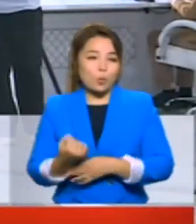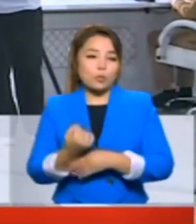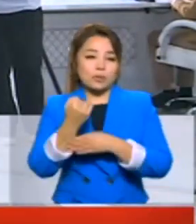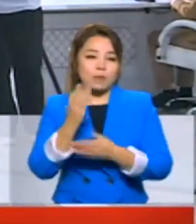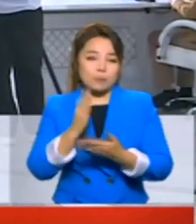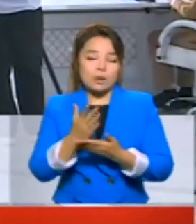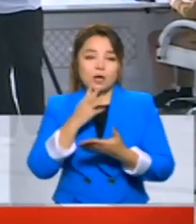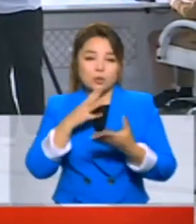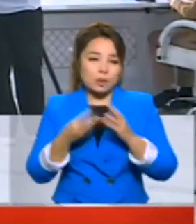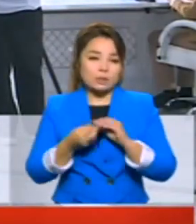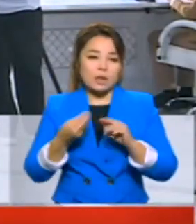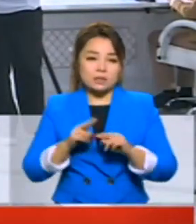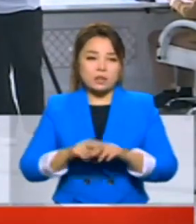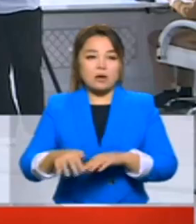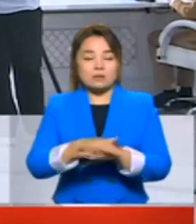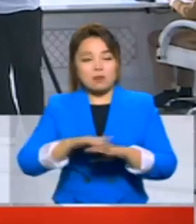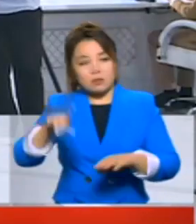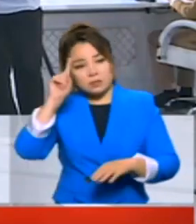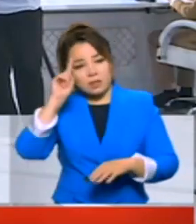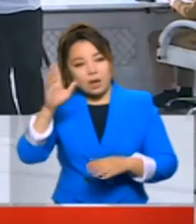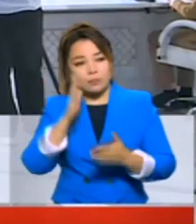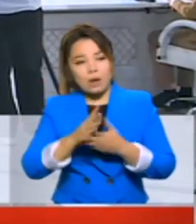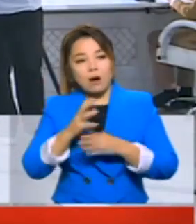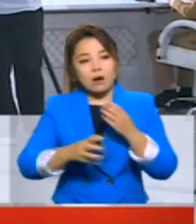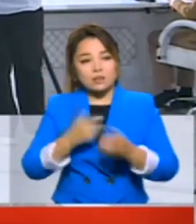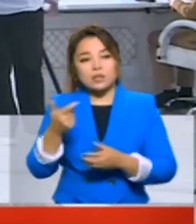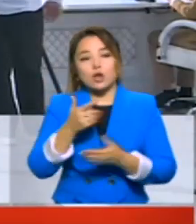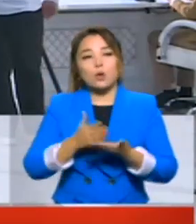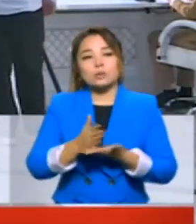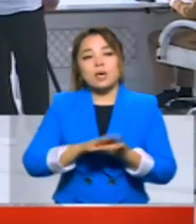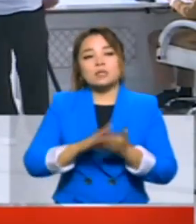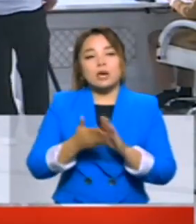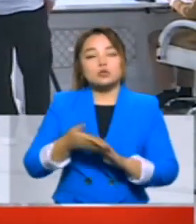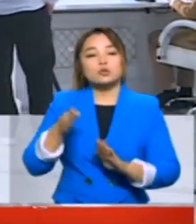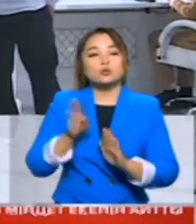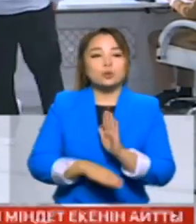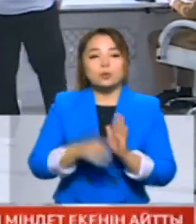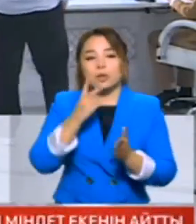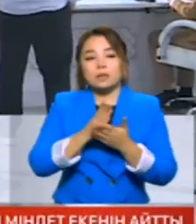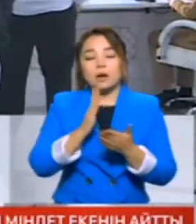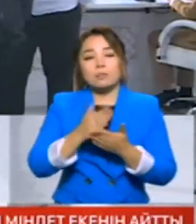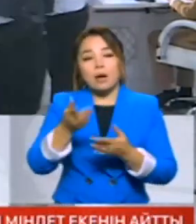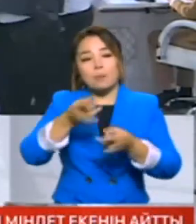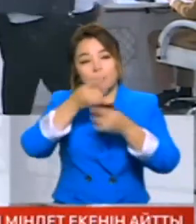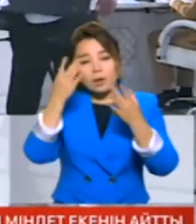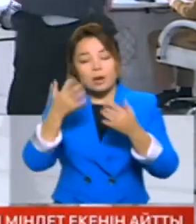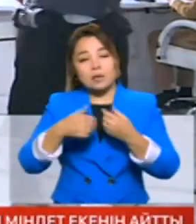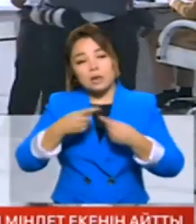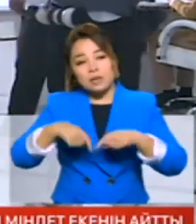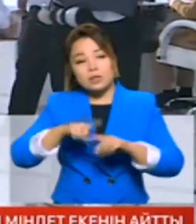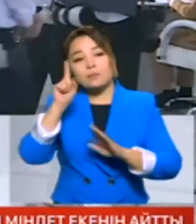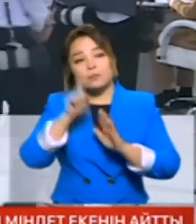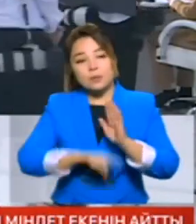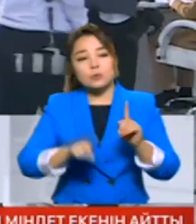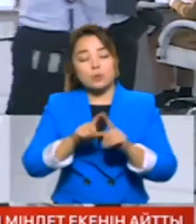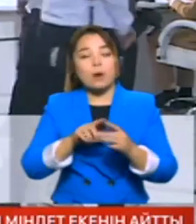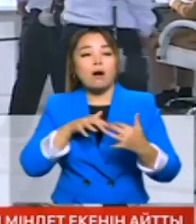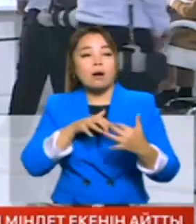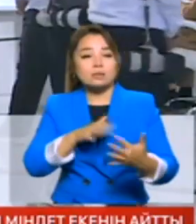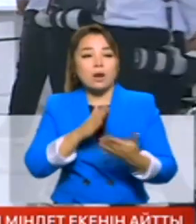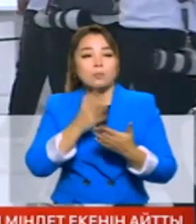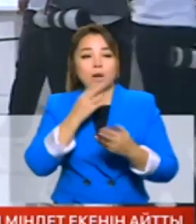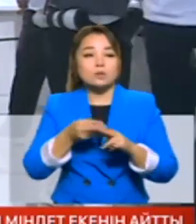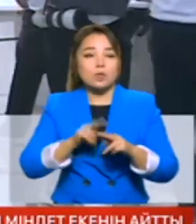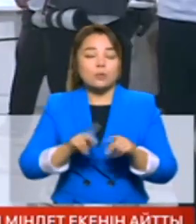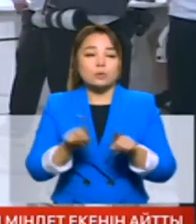Осы ұстаныммен жаһанға танылған, ал әлемдегі геосаяси жағдай ушыққан сайын мәдениетаралық және дінаралық қақтығыстарды